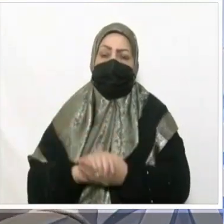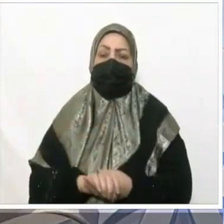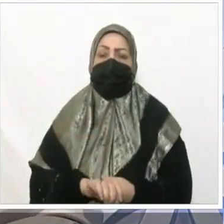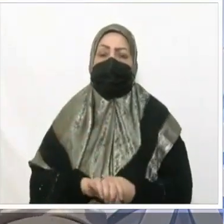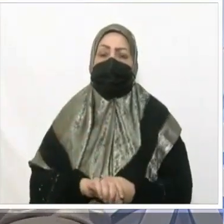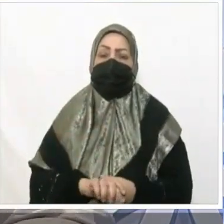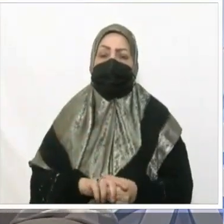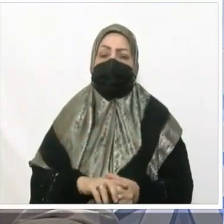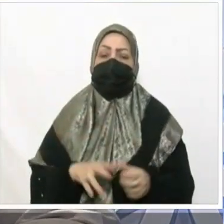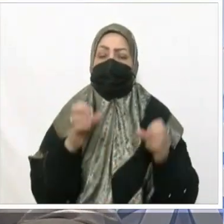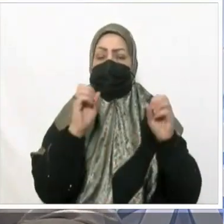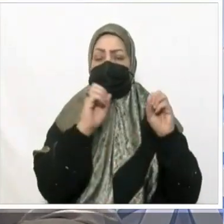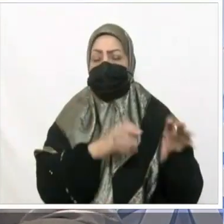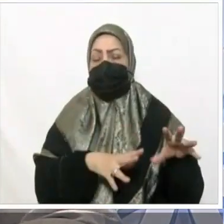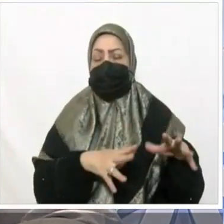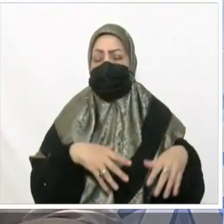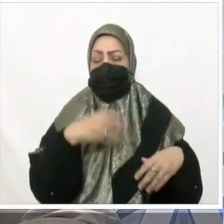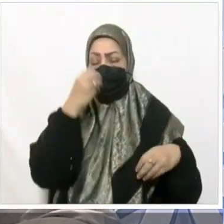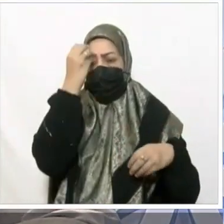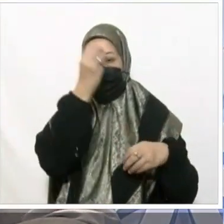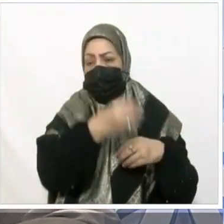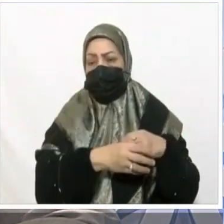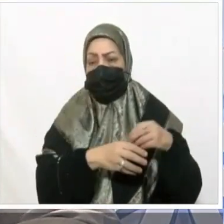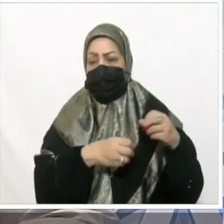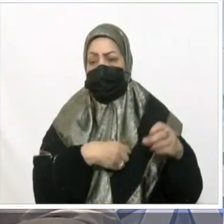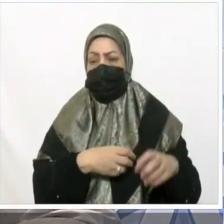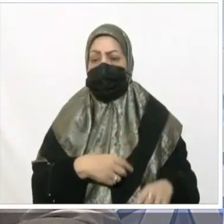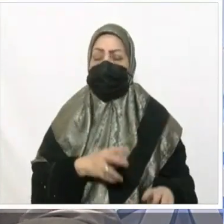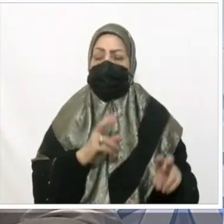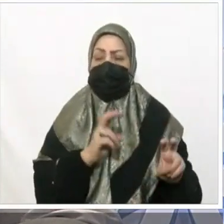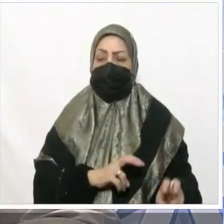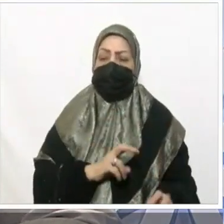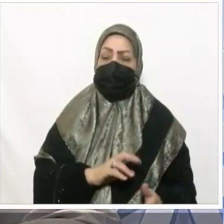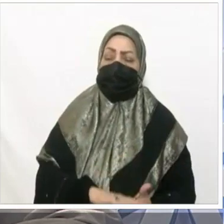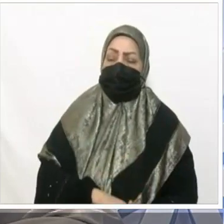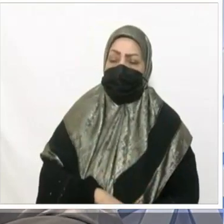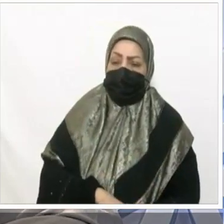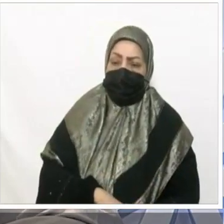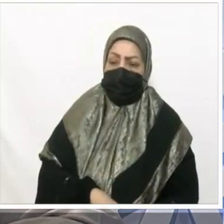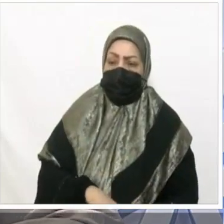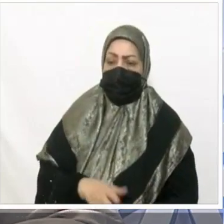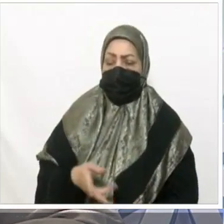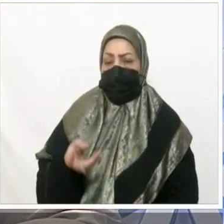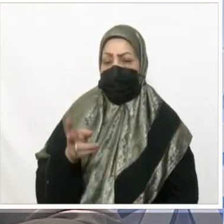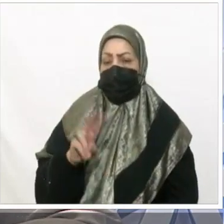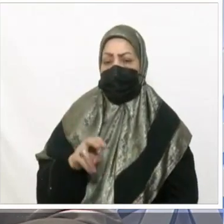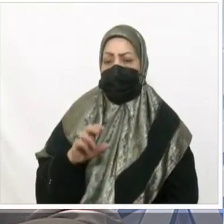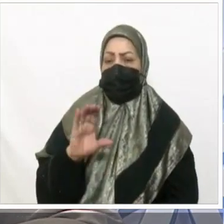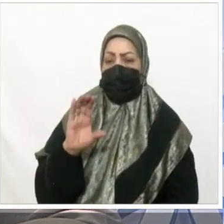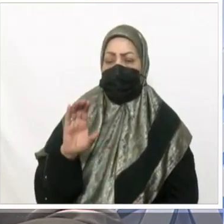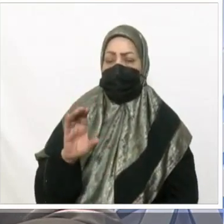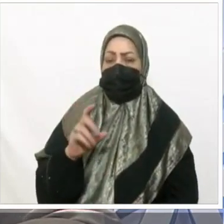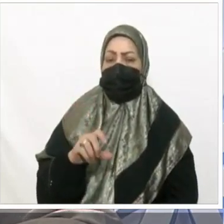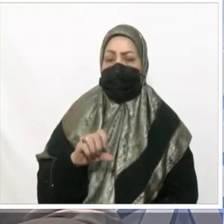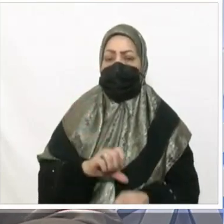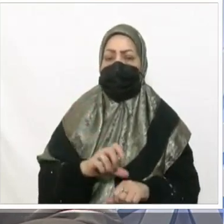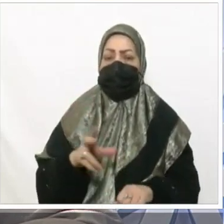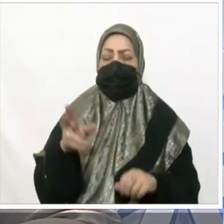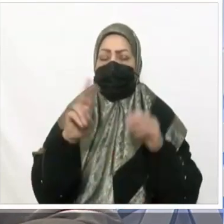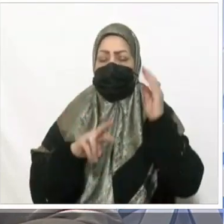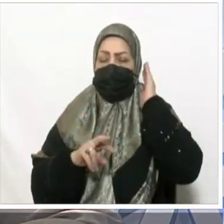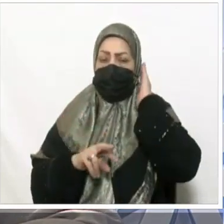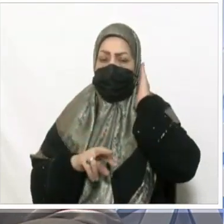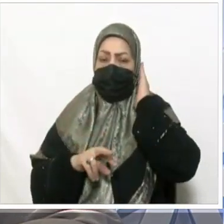الله. نأتي إلى جمال من طرابلس يسأل، قال الإنسان الصائم إذا